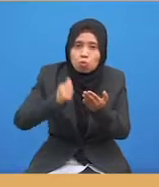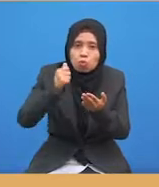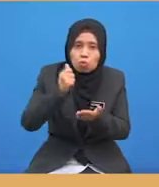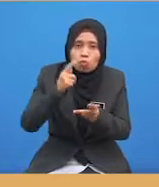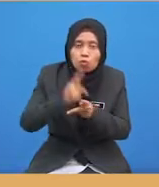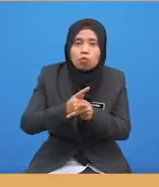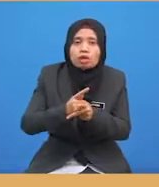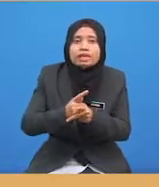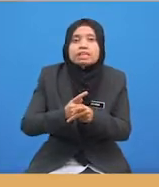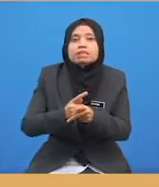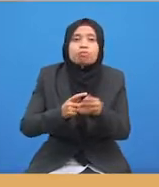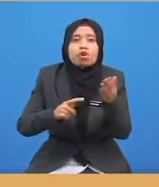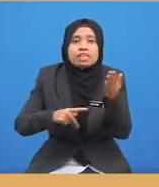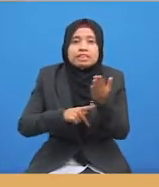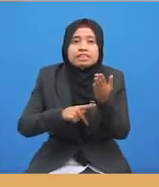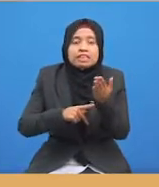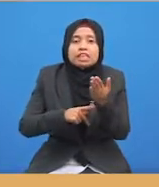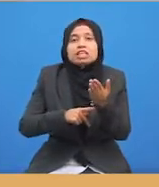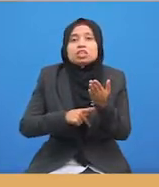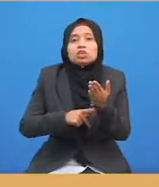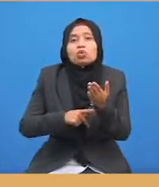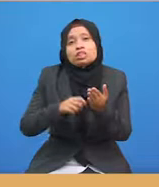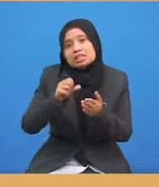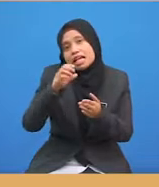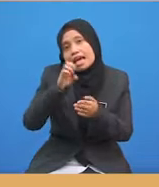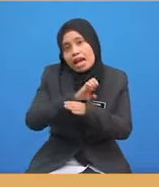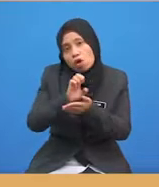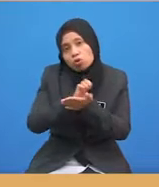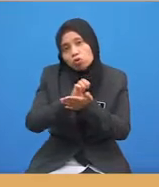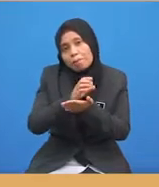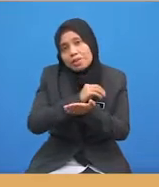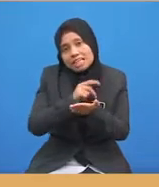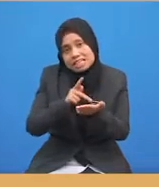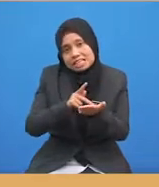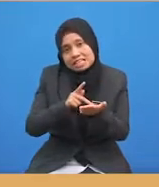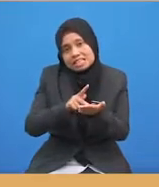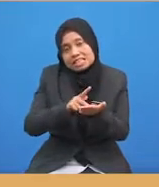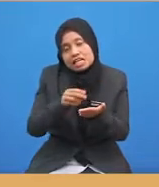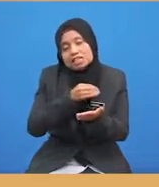politik, ekonomi, sosial serta kesenian dan kebudayaan.